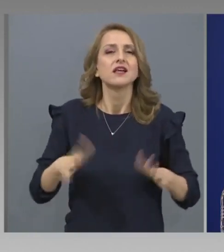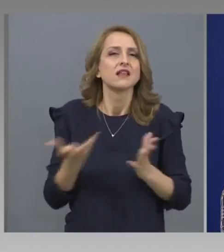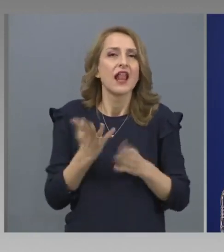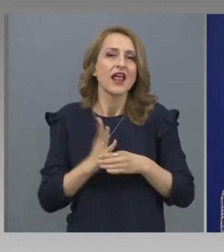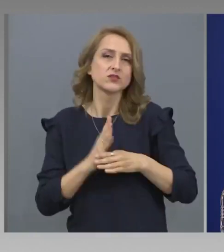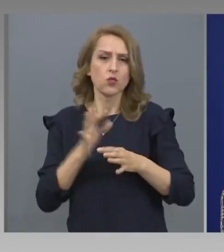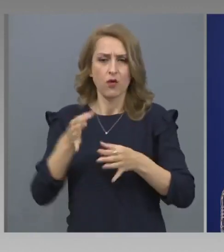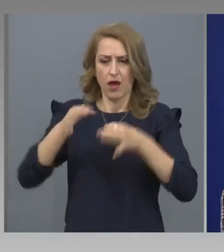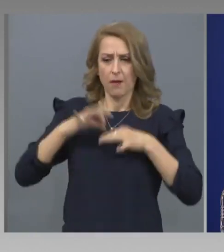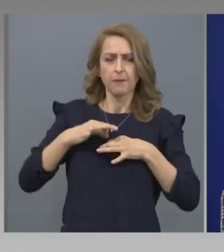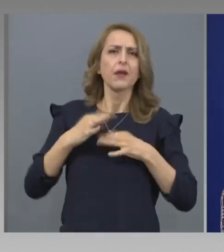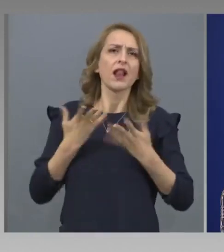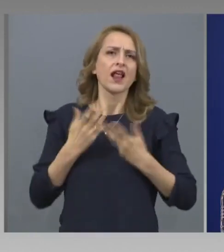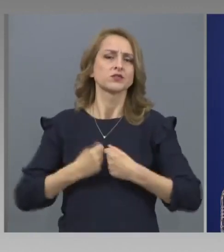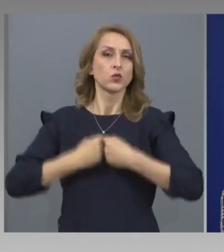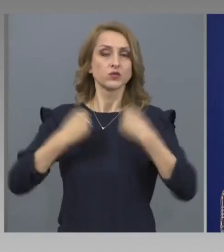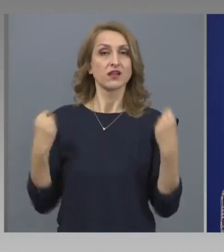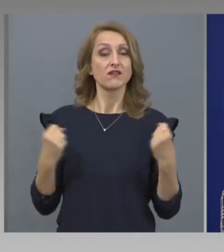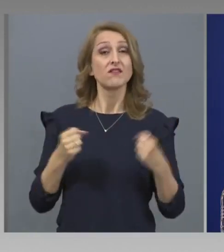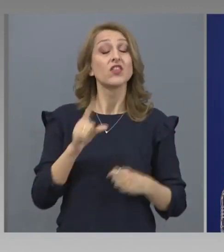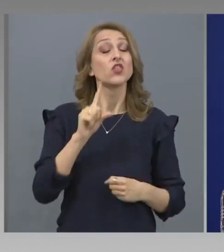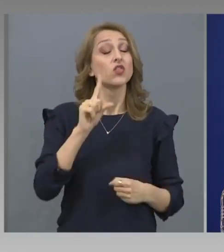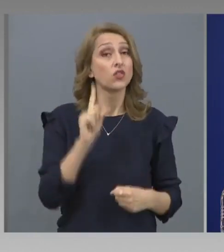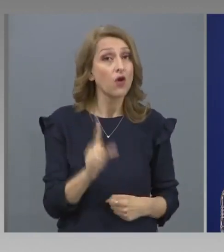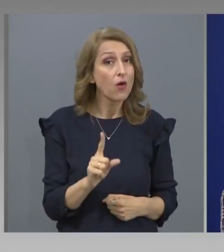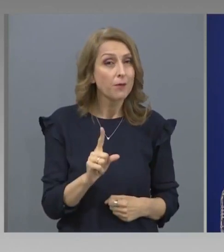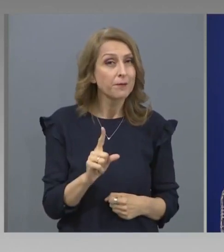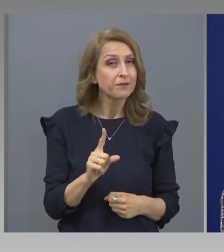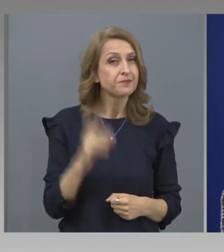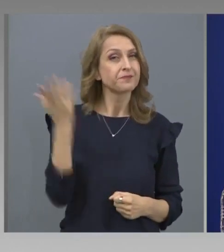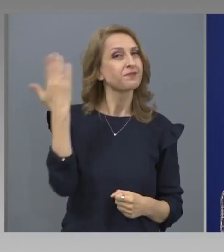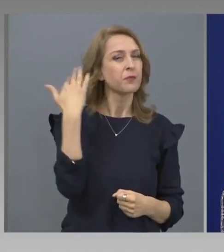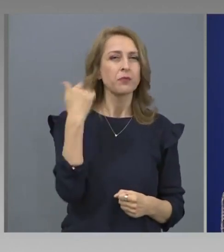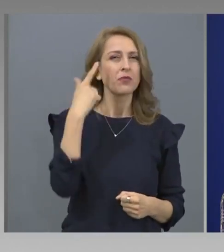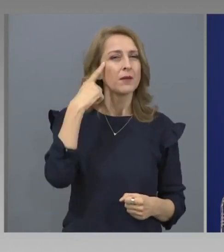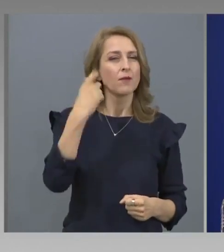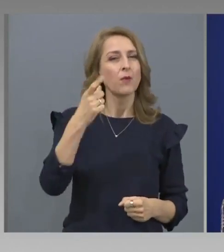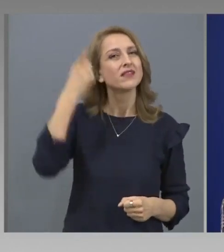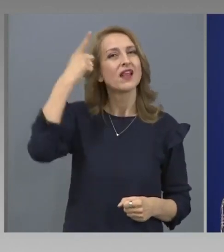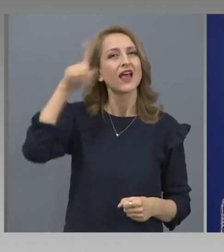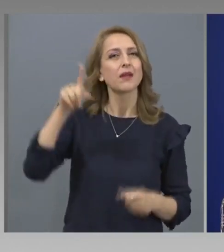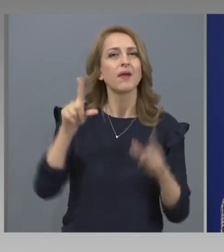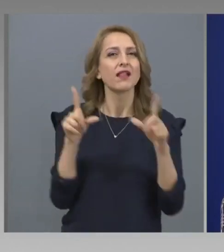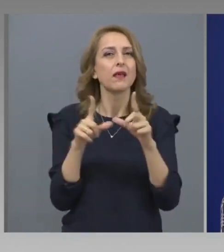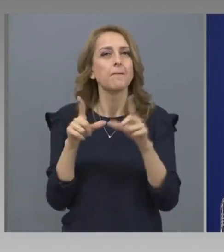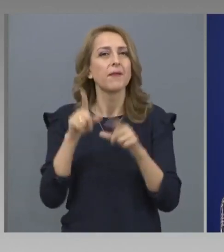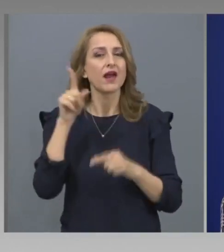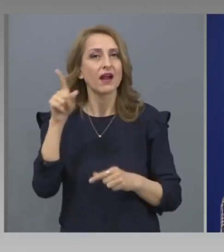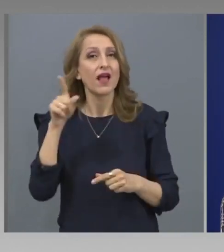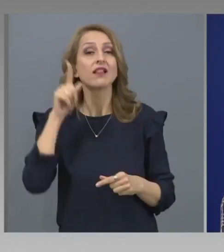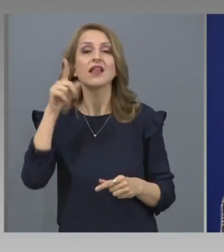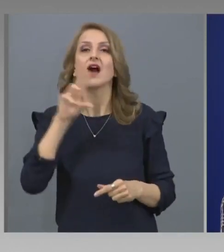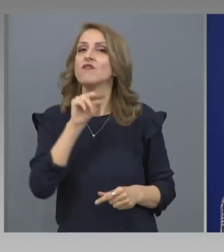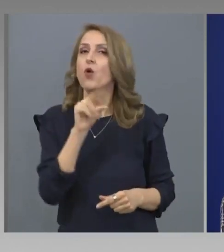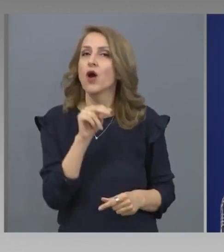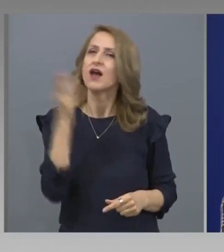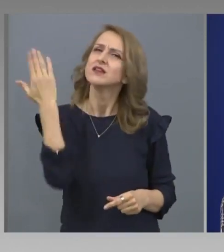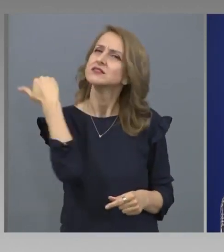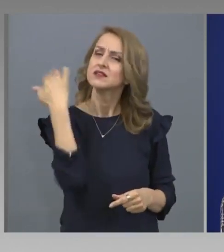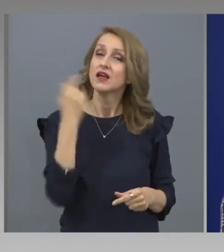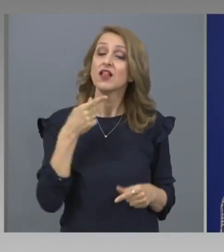но още едно време, когато канцлера Меркел, ако си спомняте, излезе, каза, това е болест,